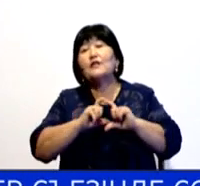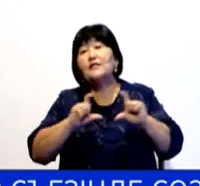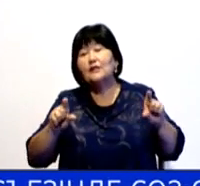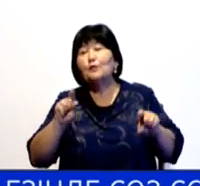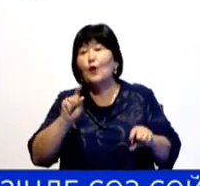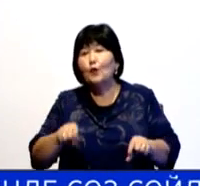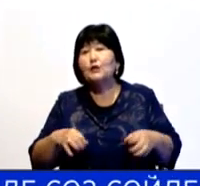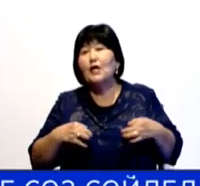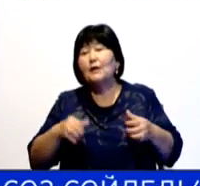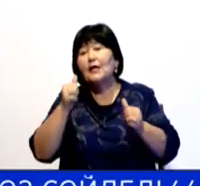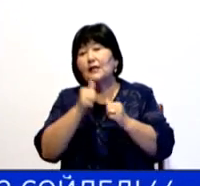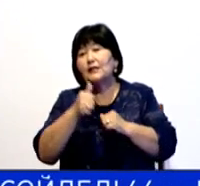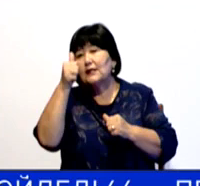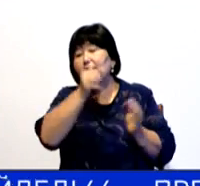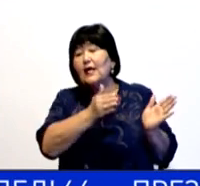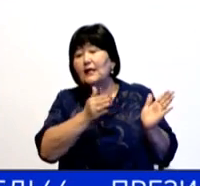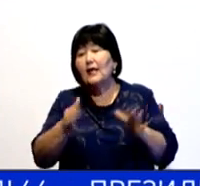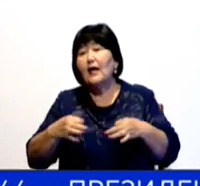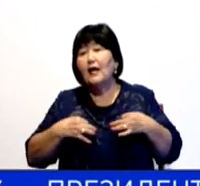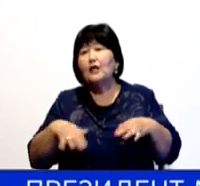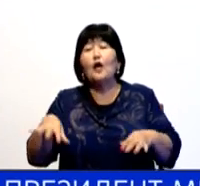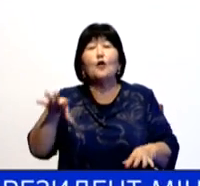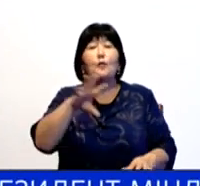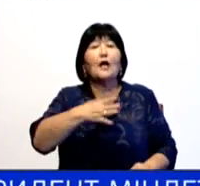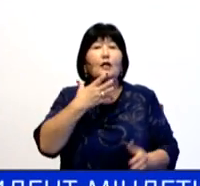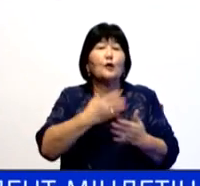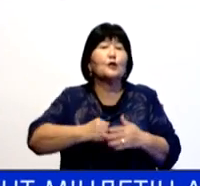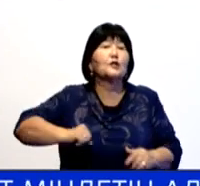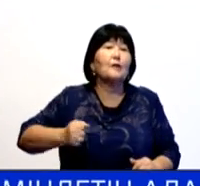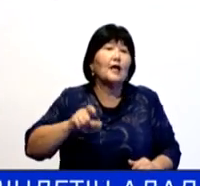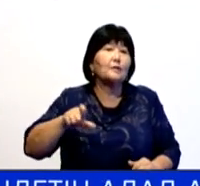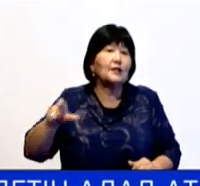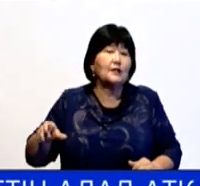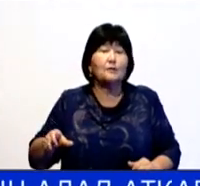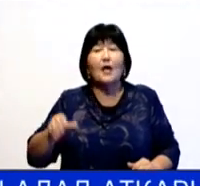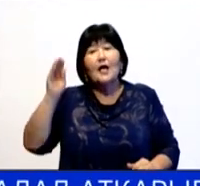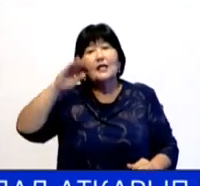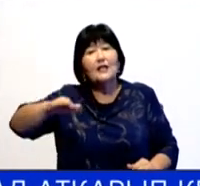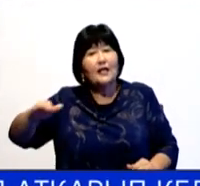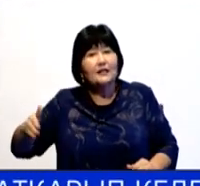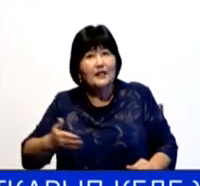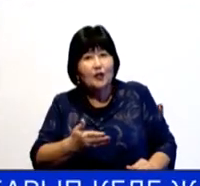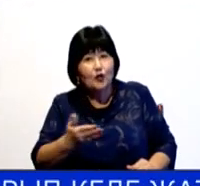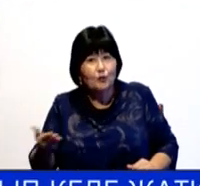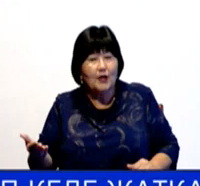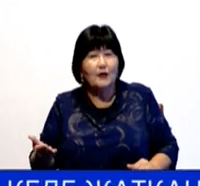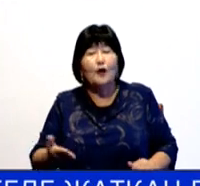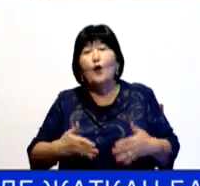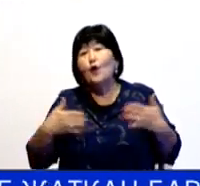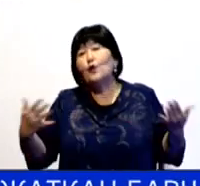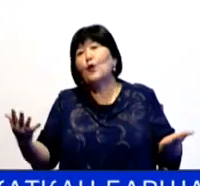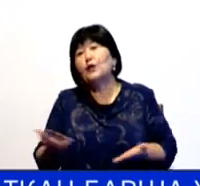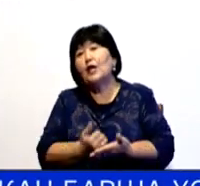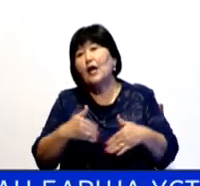осы мереке жыл сайын аталып өтіледі. Барлық өзім әріптестеріме, шәкірттеріме үлкен табыс